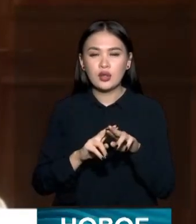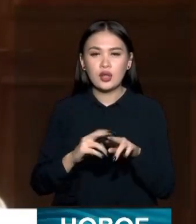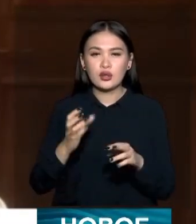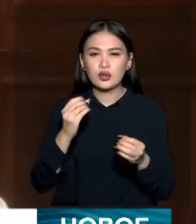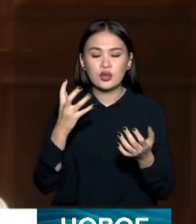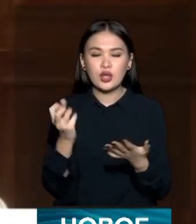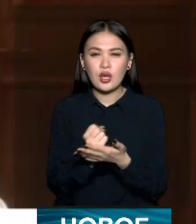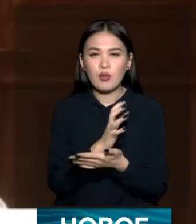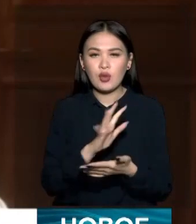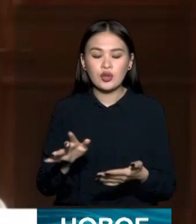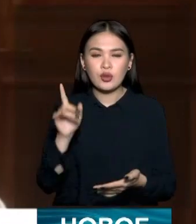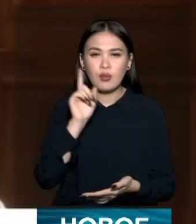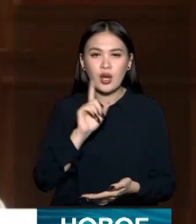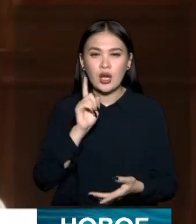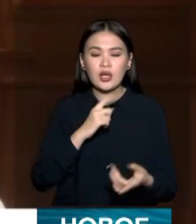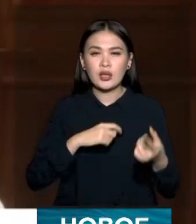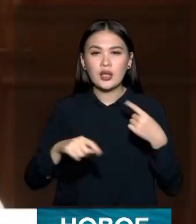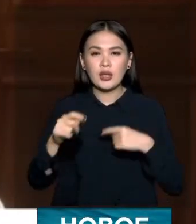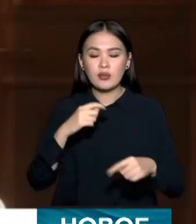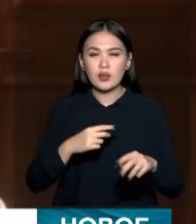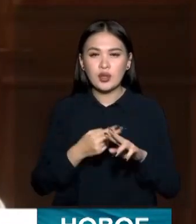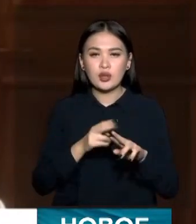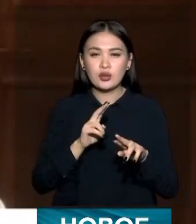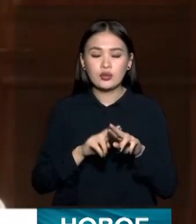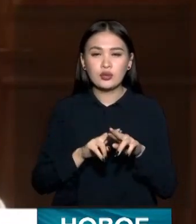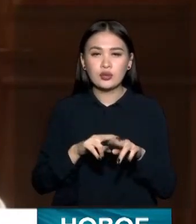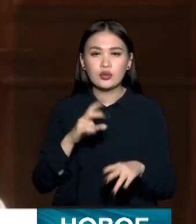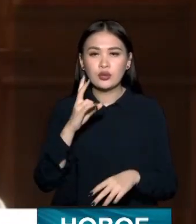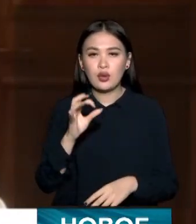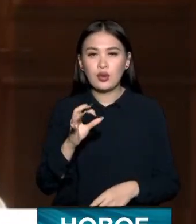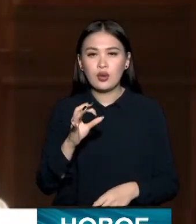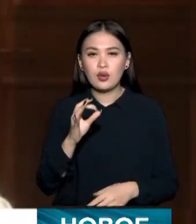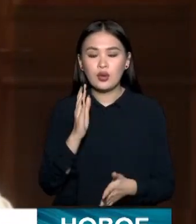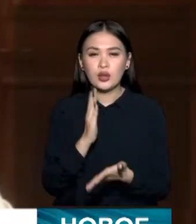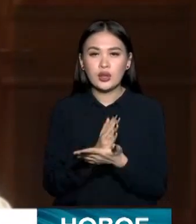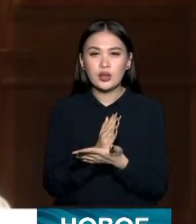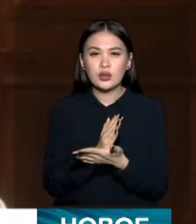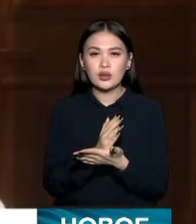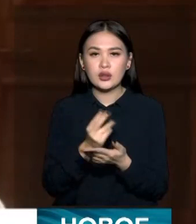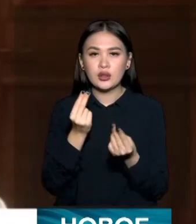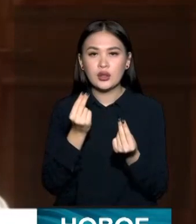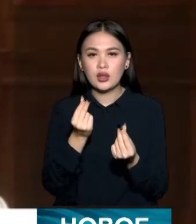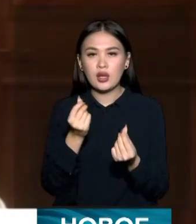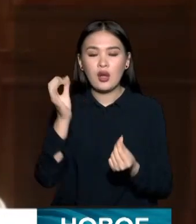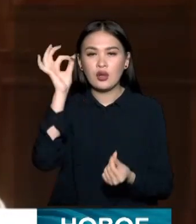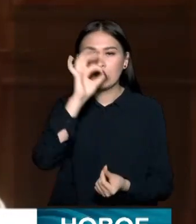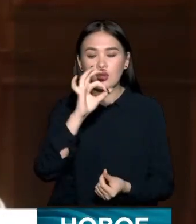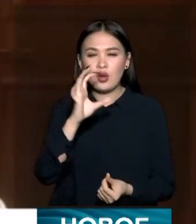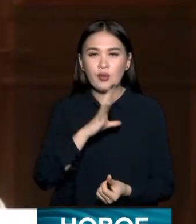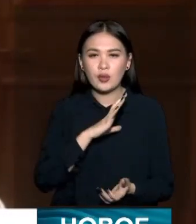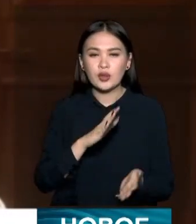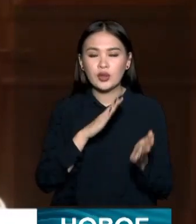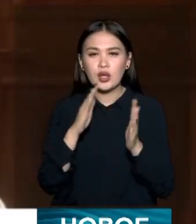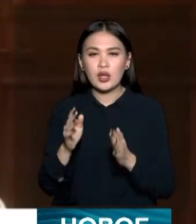очень получается с производством и с импортом, зато больше стараемся с денежной стороны подойти. Вот это